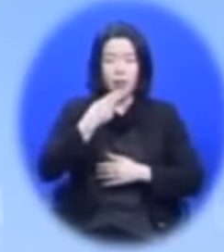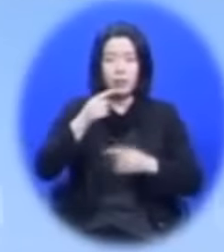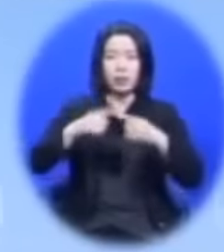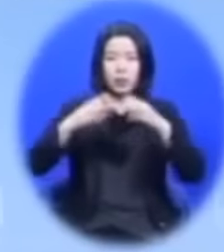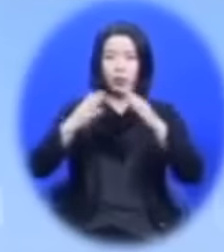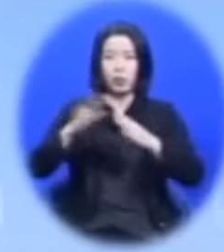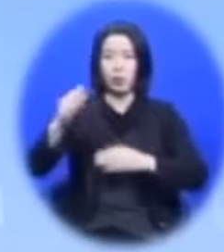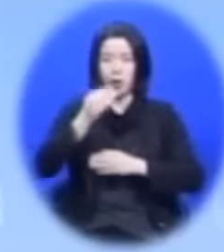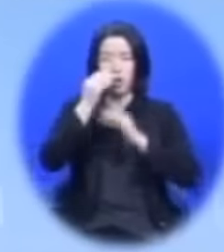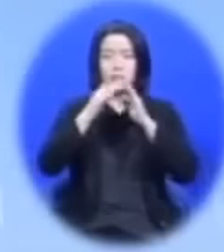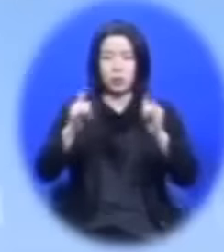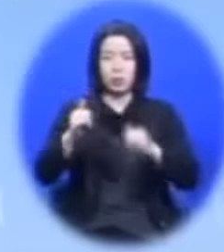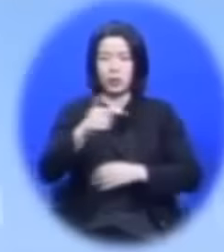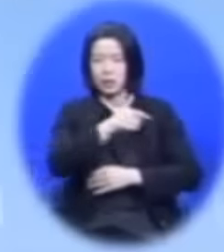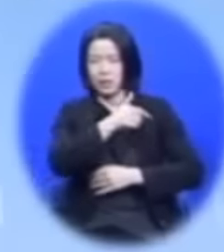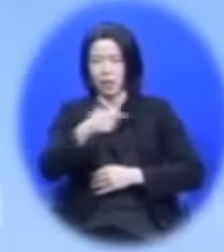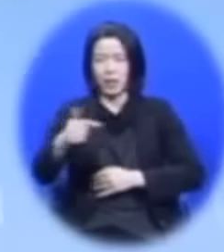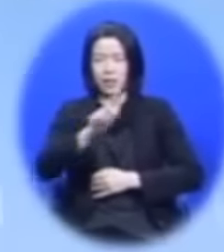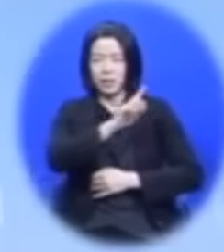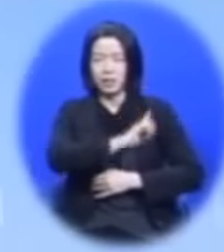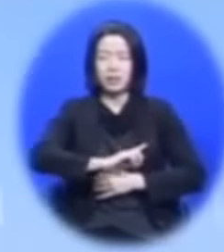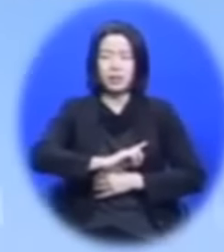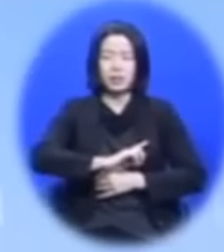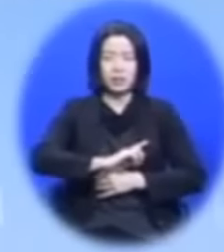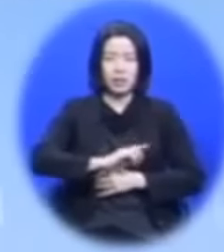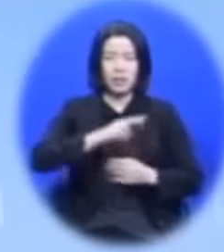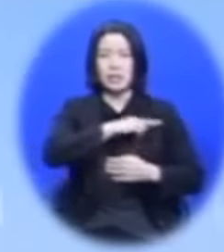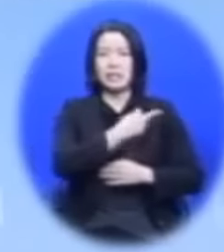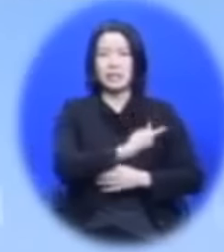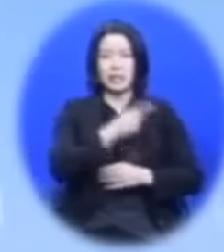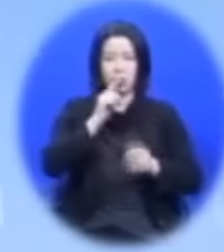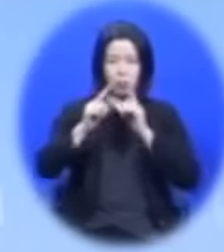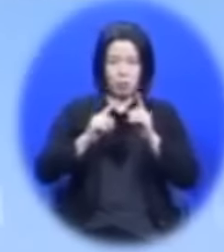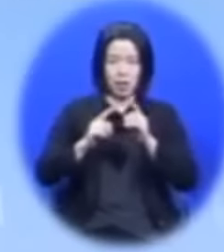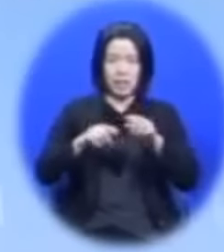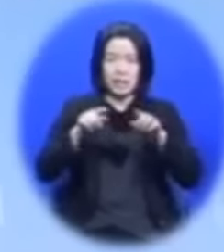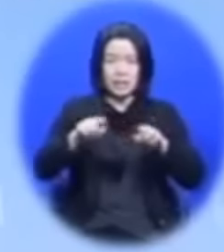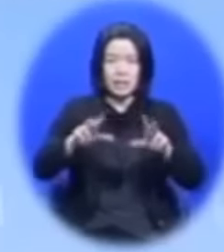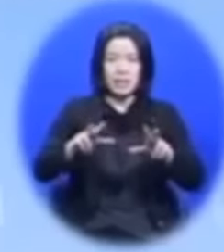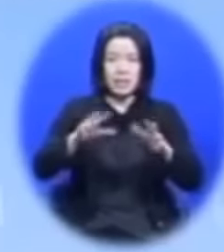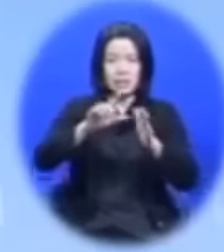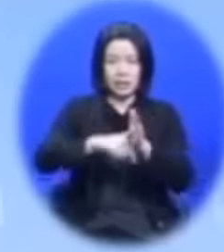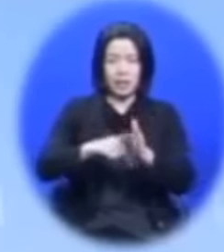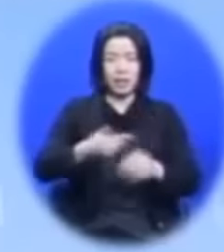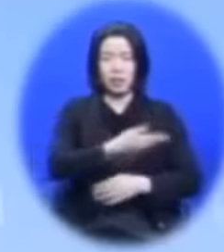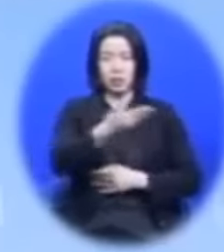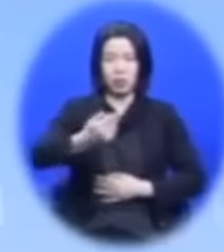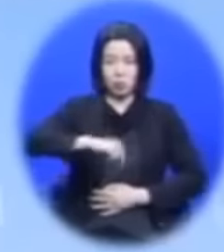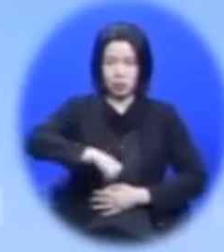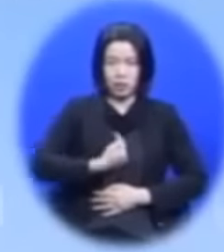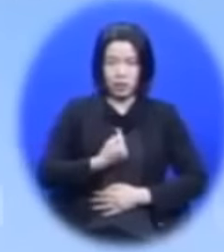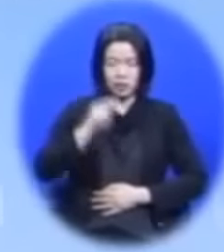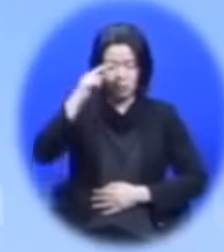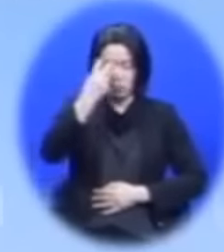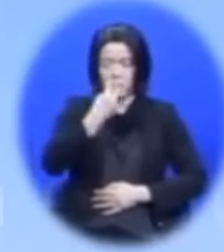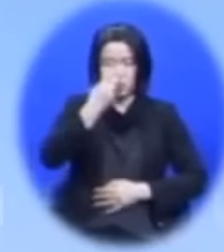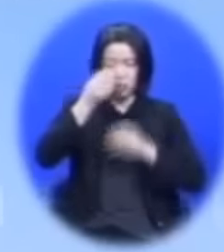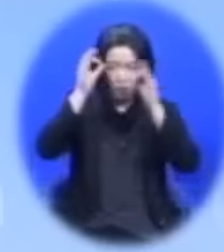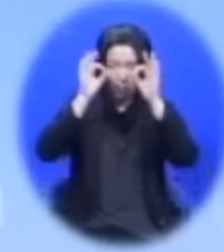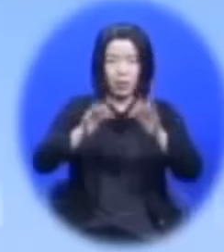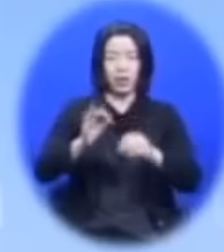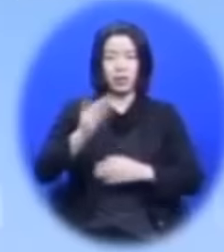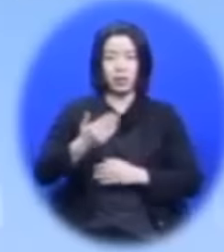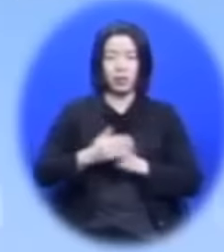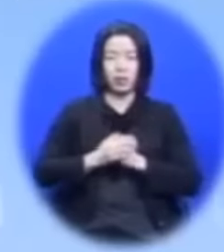가장 큰 이단이라고도 했습니다. 이 시간 여러분 자신을 한번 돌아봐야 돼요. 은밀한